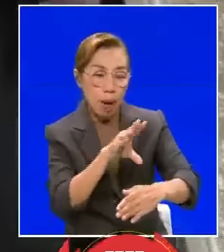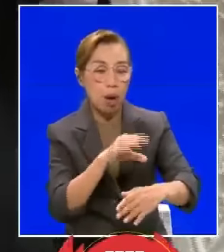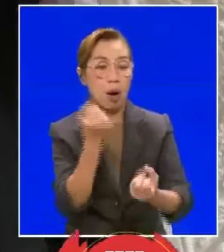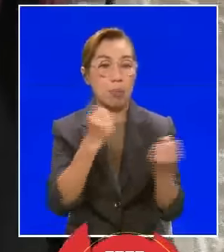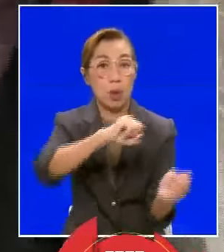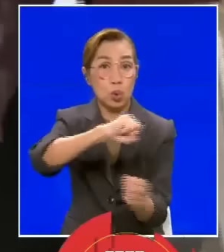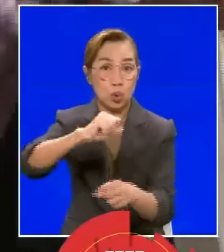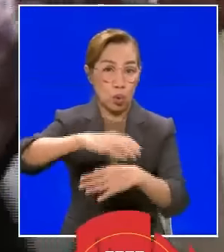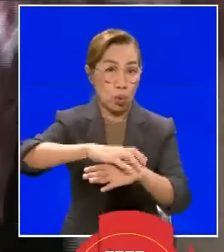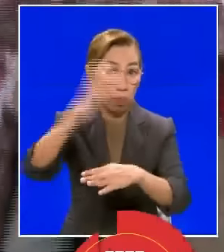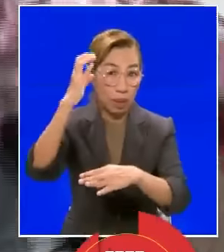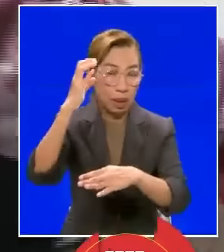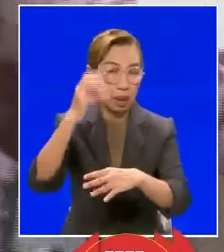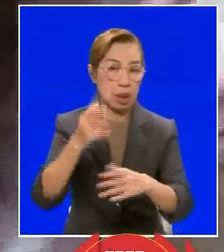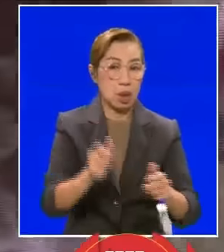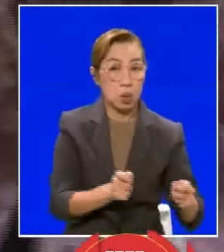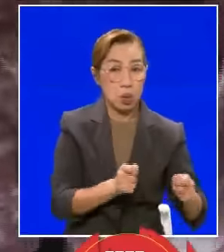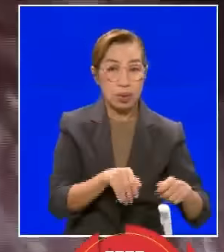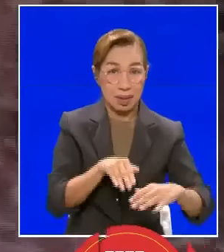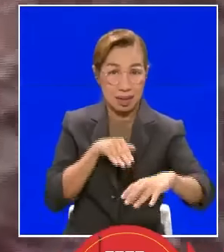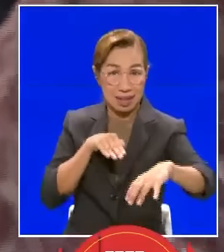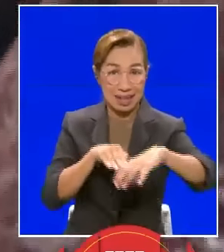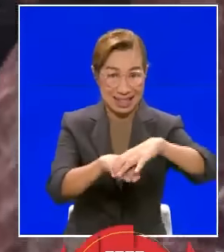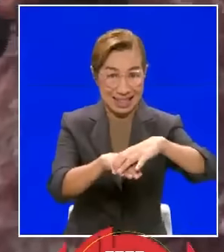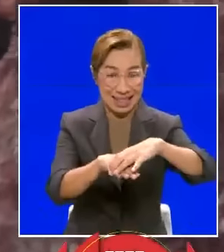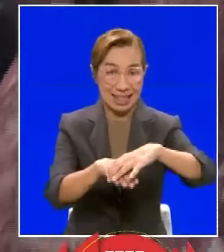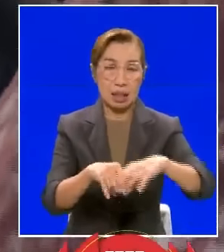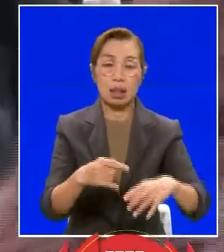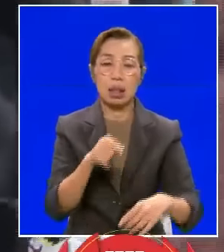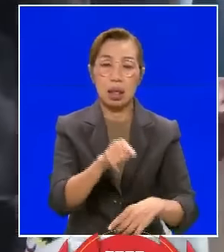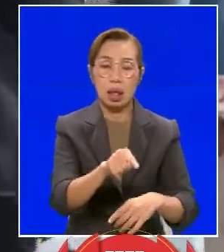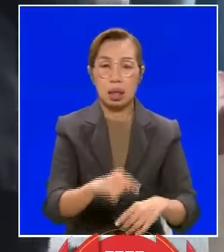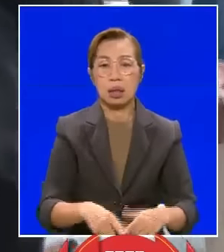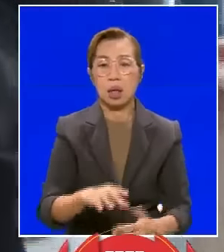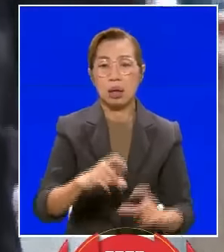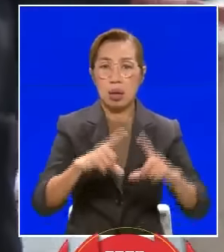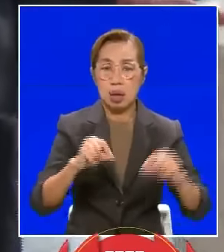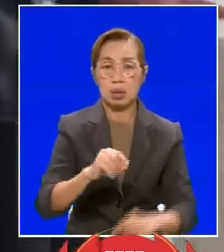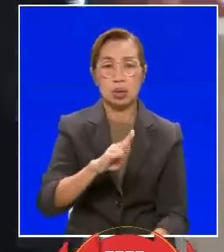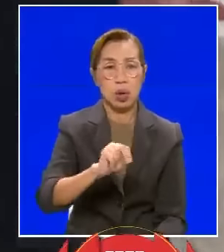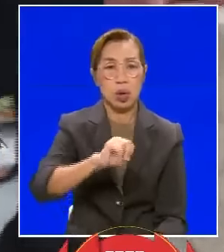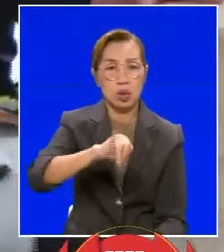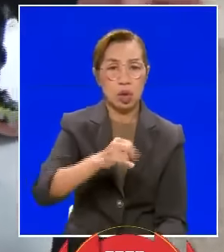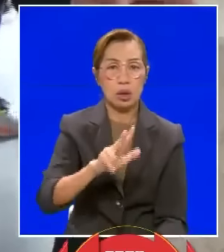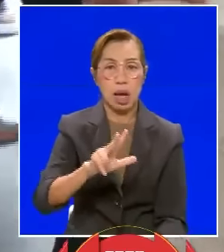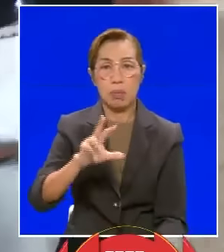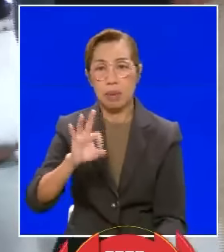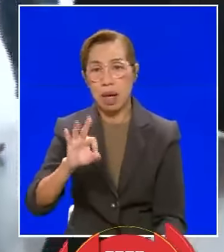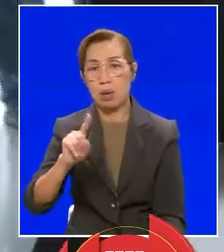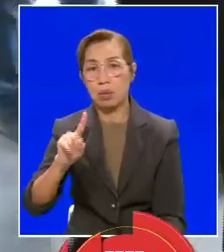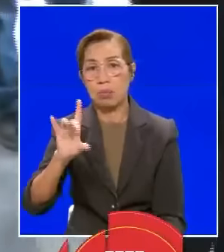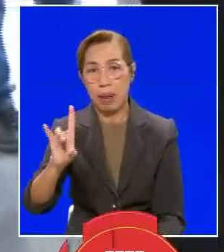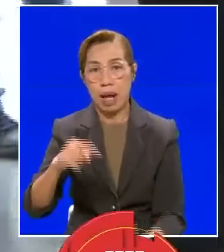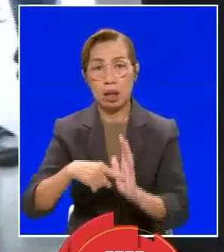รถตู้นะคะก็เขาบอกว่ารถตู้สุริยาหีบศพป้ายทะเบียนนจ3918นนทบุรีไป